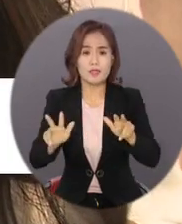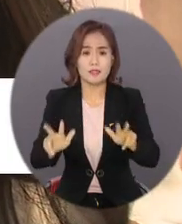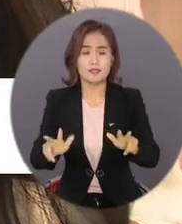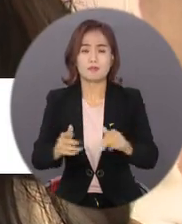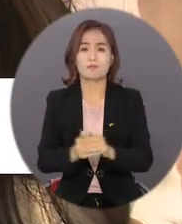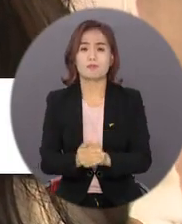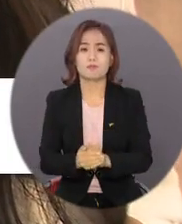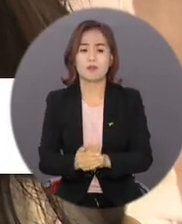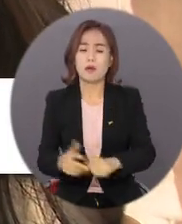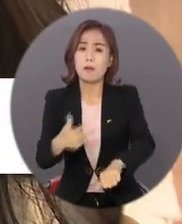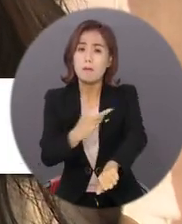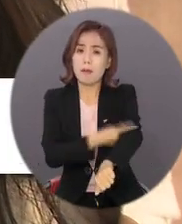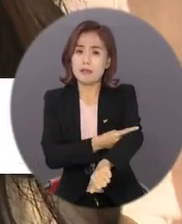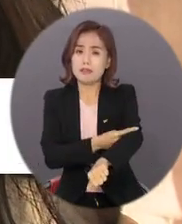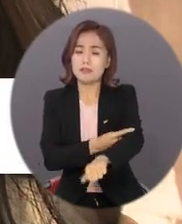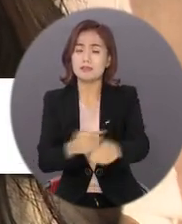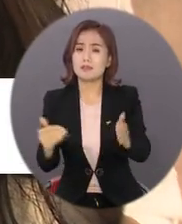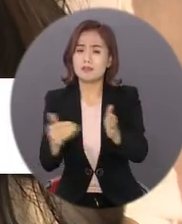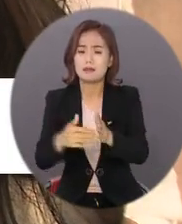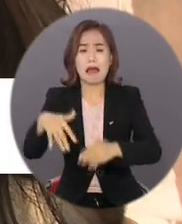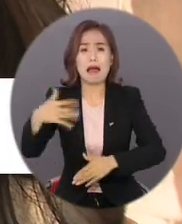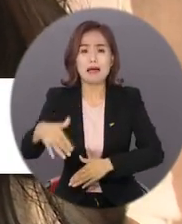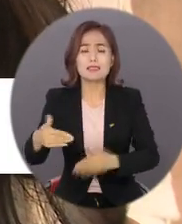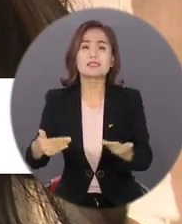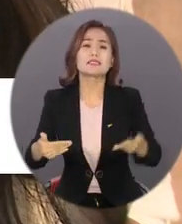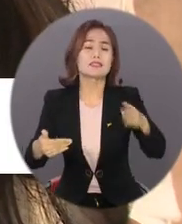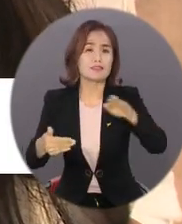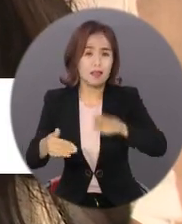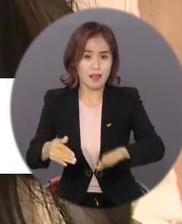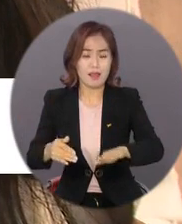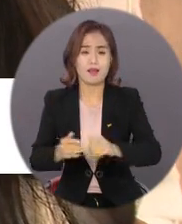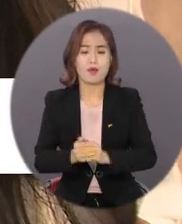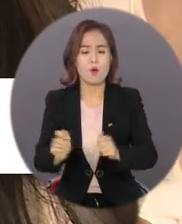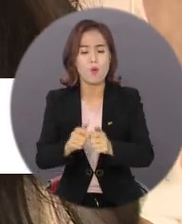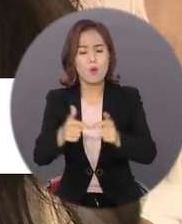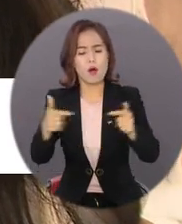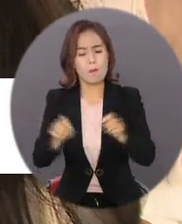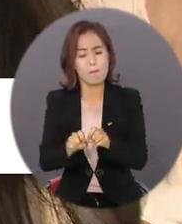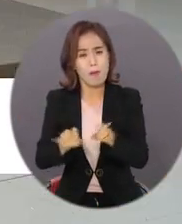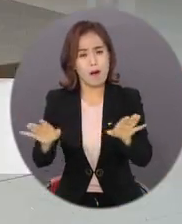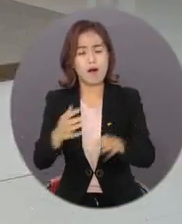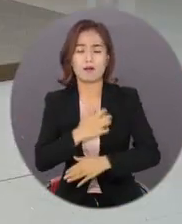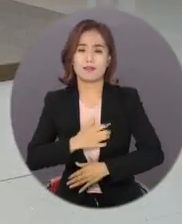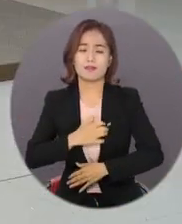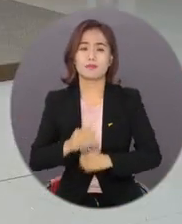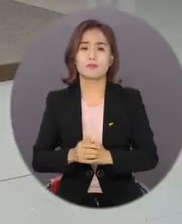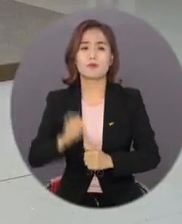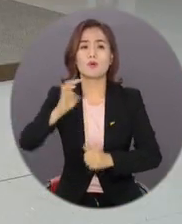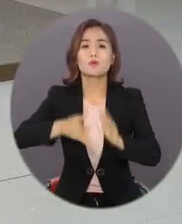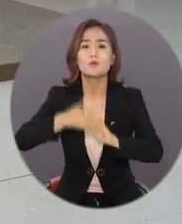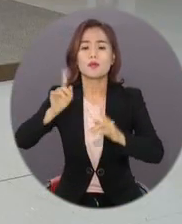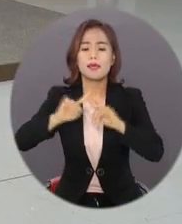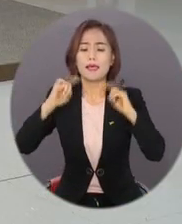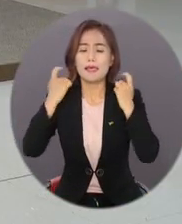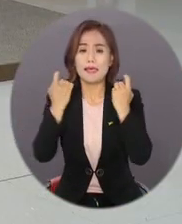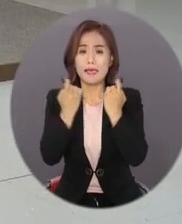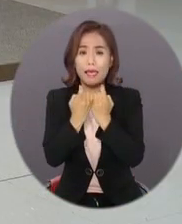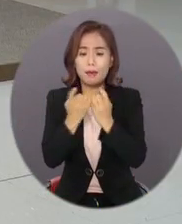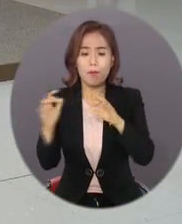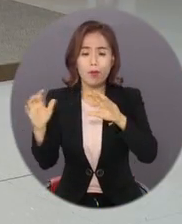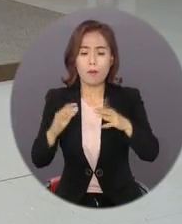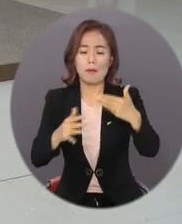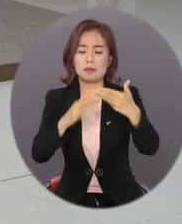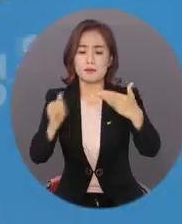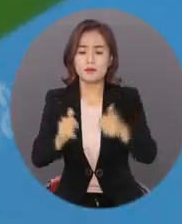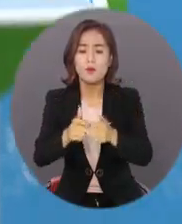이제 아직 백신을 전 국민이 다 맞은 상황이 아닌데 확산되면 어쩌나 하는. 광주시는 사적 모임 규모를